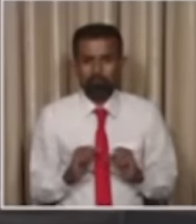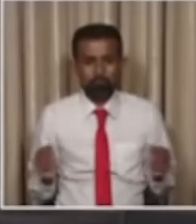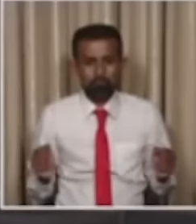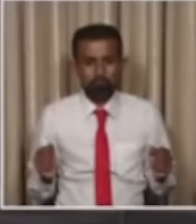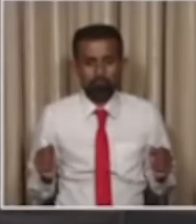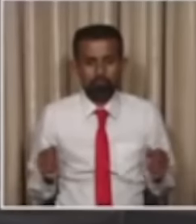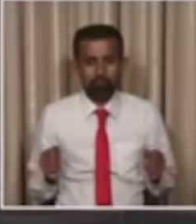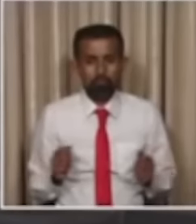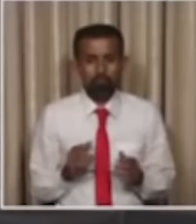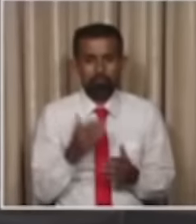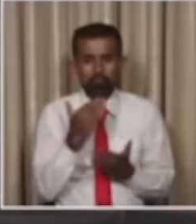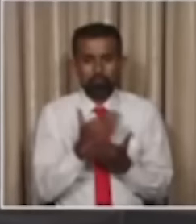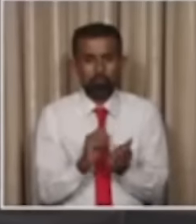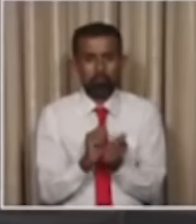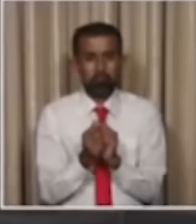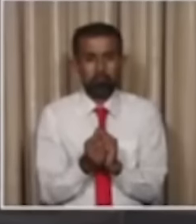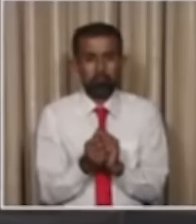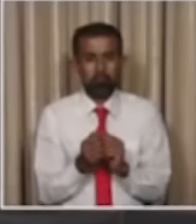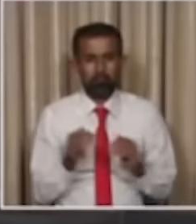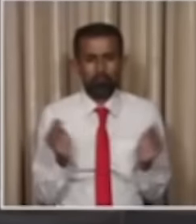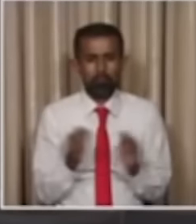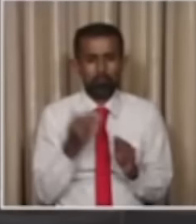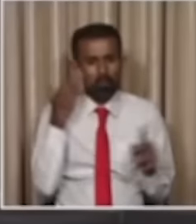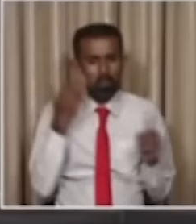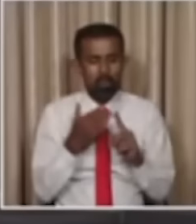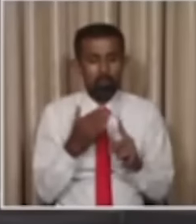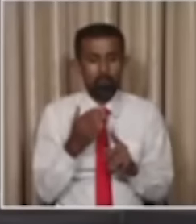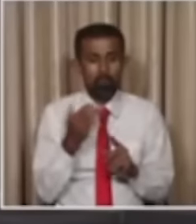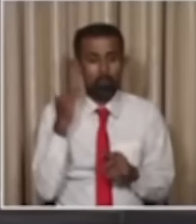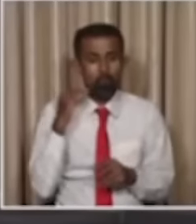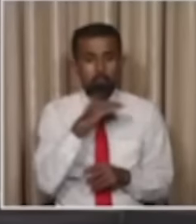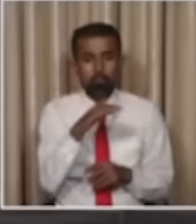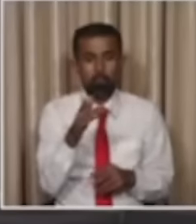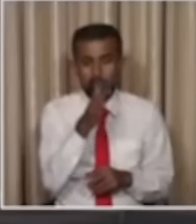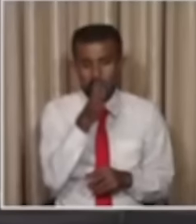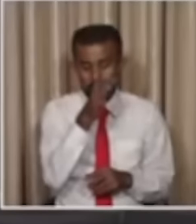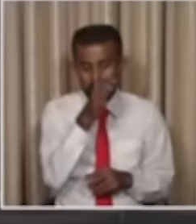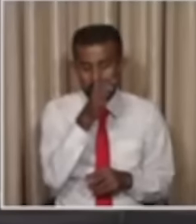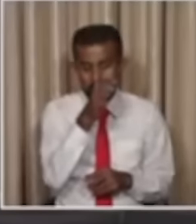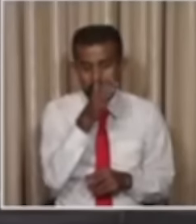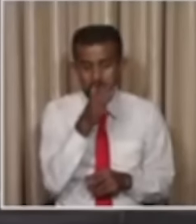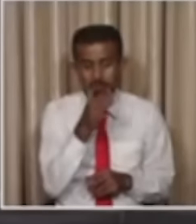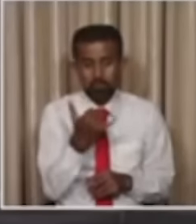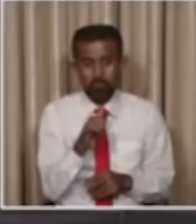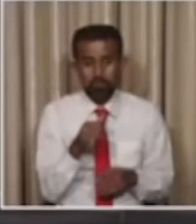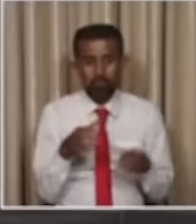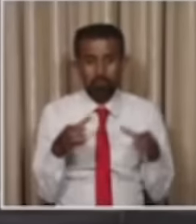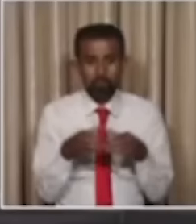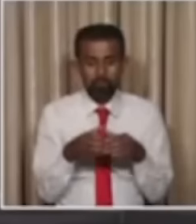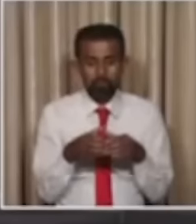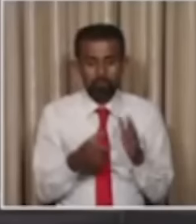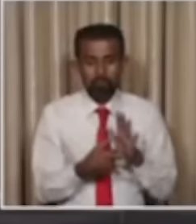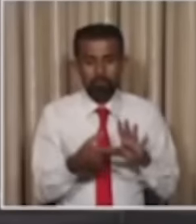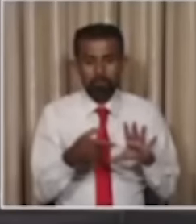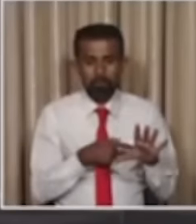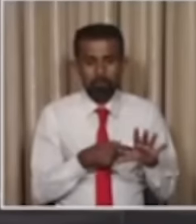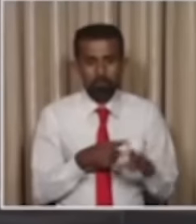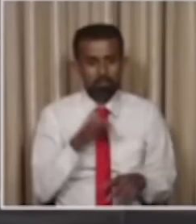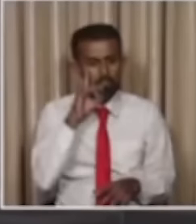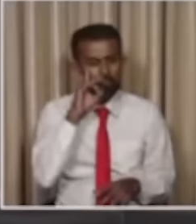තත්ත්වය විකෘති කර පටු අරමුණු අපේක්ෂාවෙන් ජනතාව නොමග යැවීමට ඇතැම් පාර්ශ්වයන් ගන්නා උත්සාහයන්